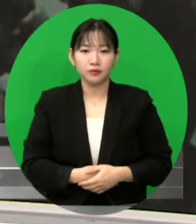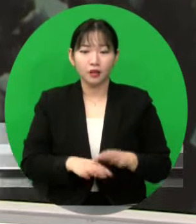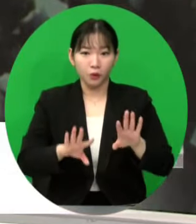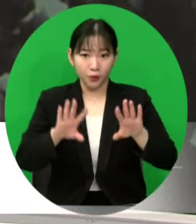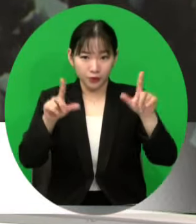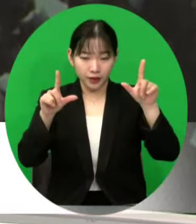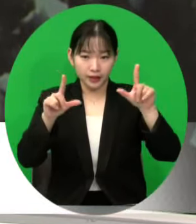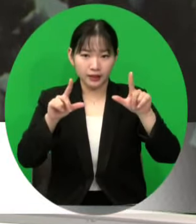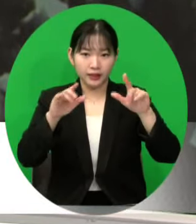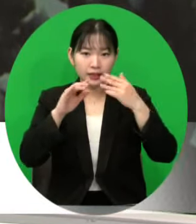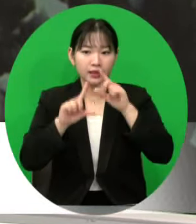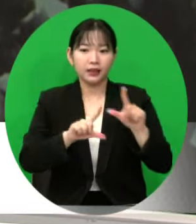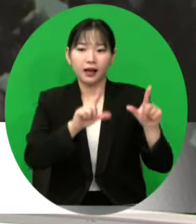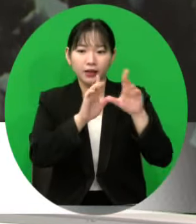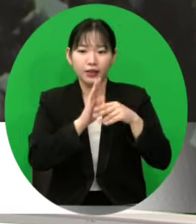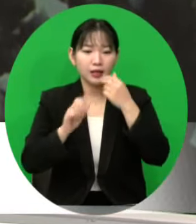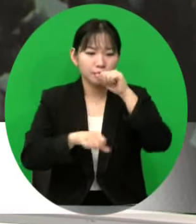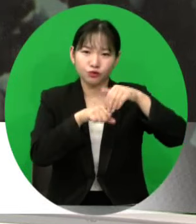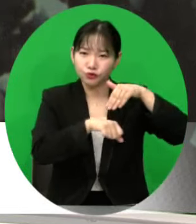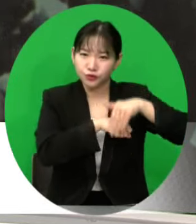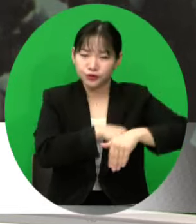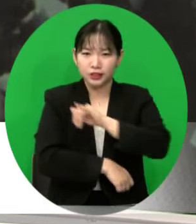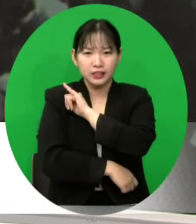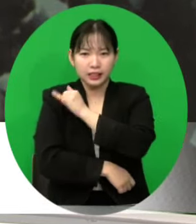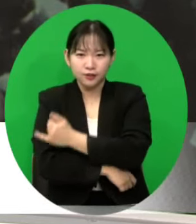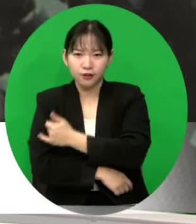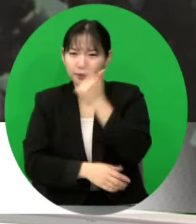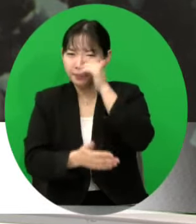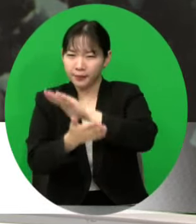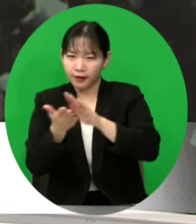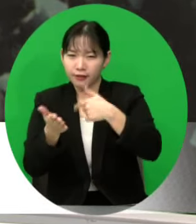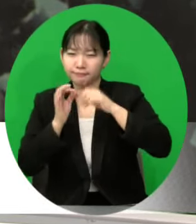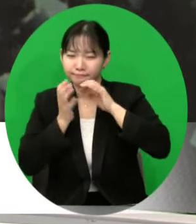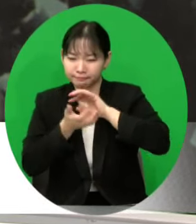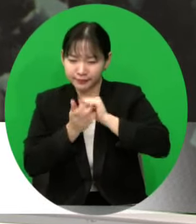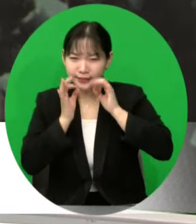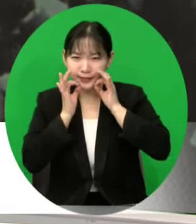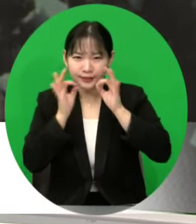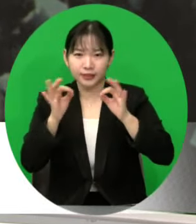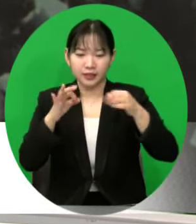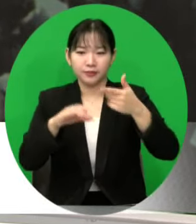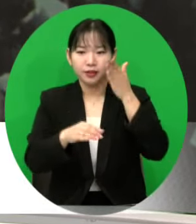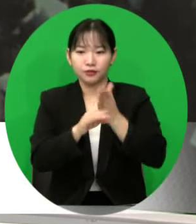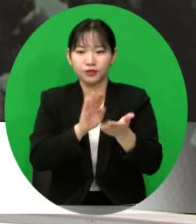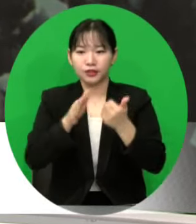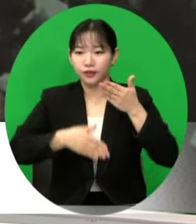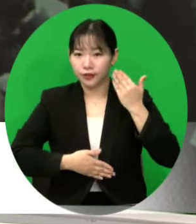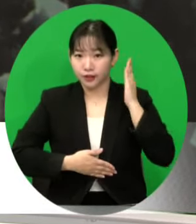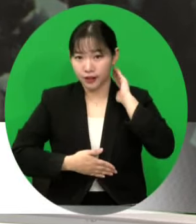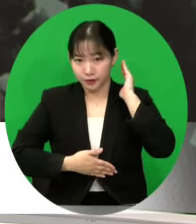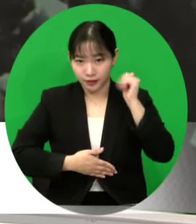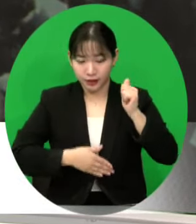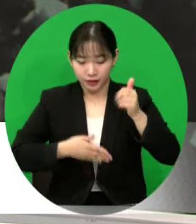올해는 생전 민주화, 인권, 평화를 위해 온힘을 쏟았던 김대중 전 대통령 탄생